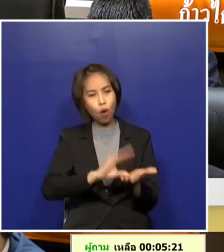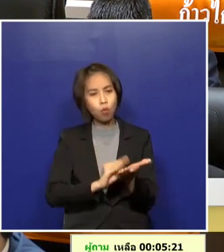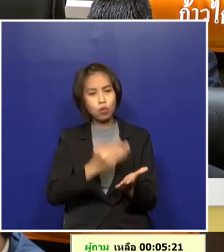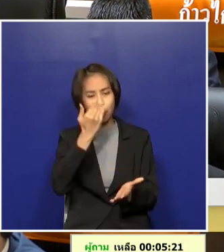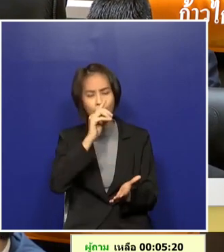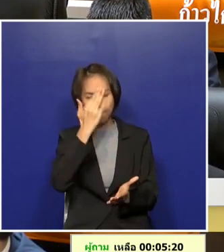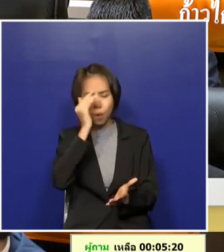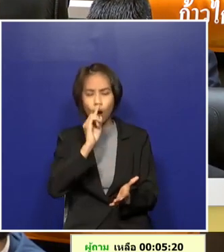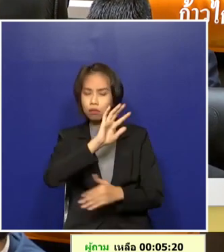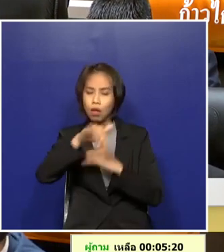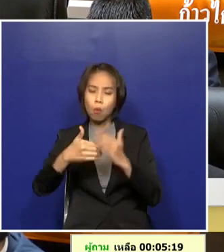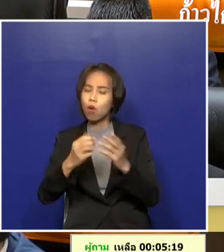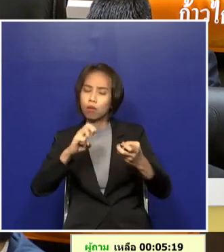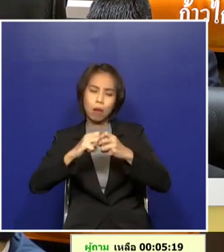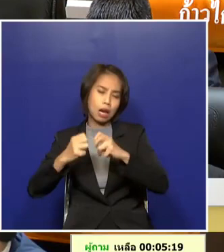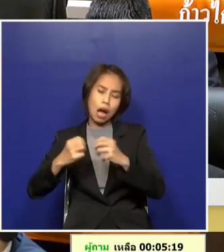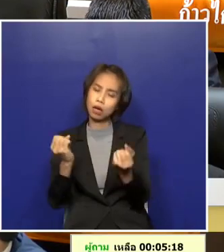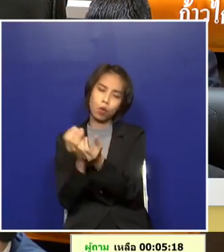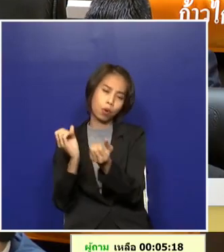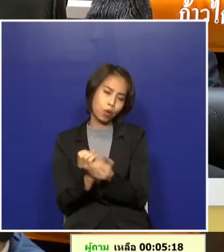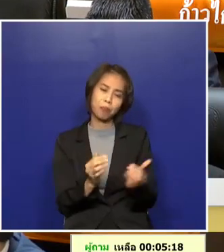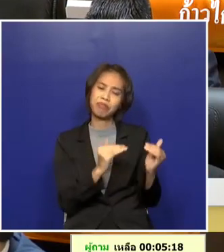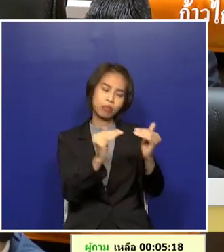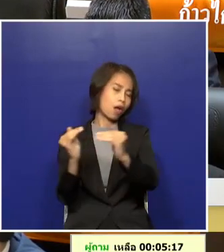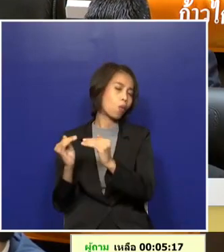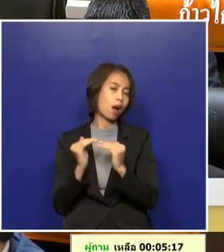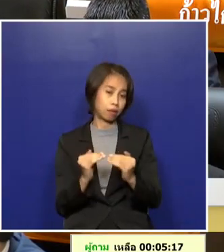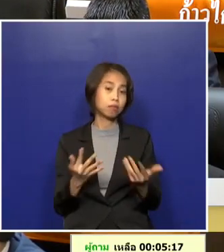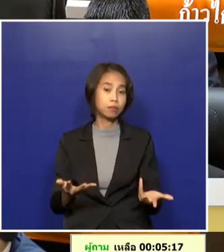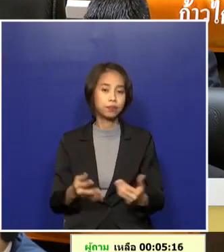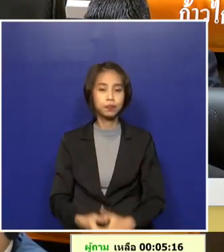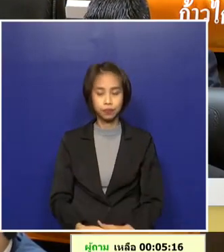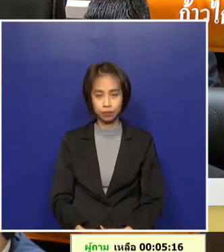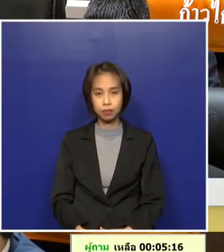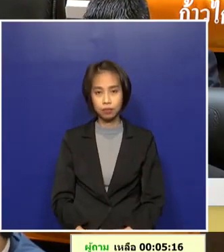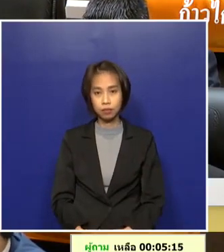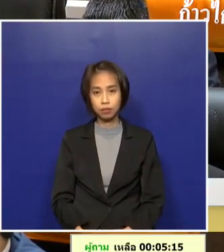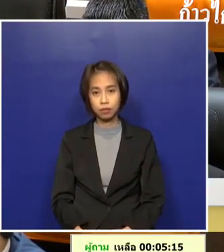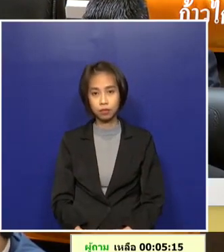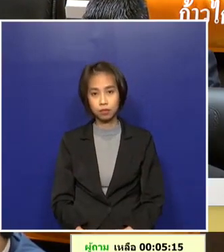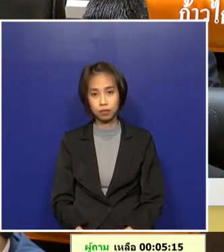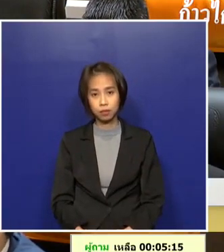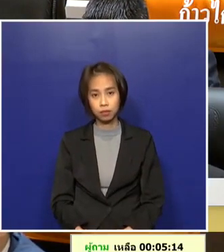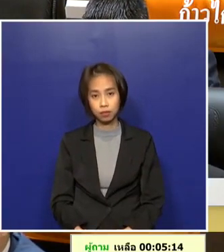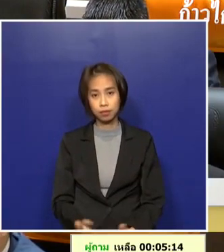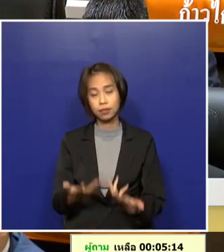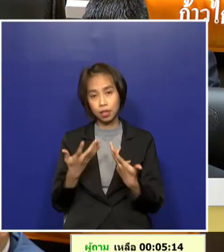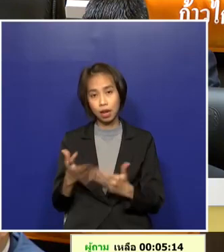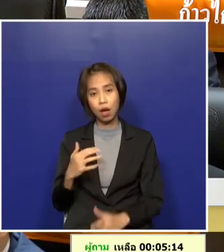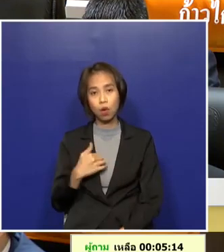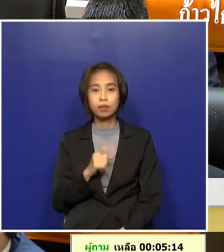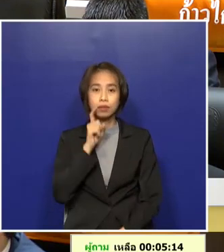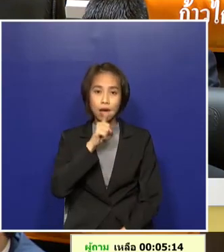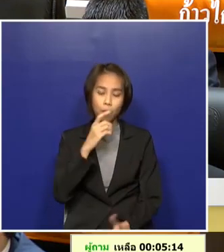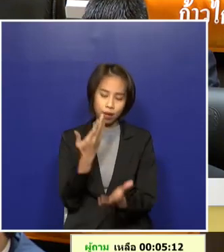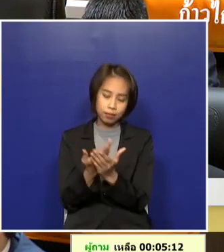ำบากเหมือนกันหมดนะครับและคำถามต่อมาที่จะถามเพิ่มเติมก็คือเงิน 500,000 บาทเนี่ย